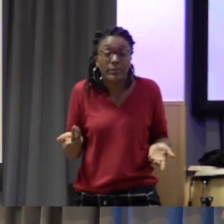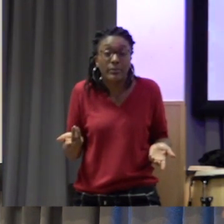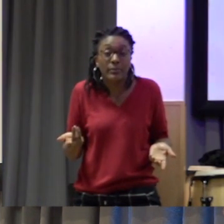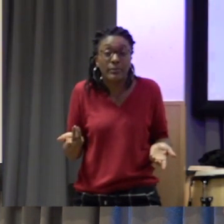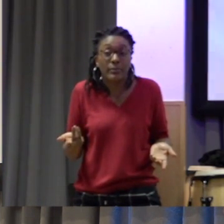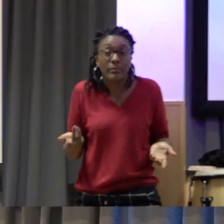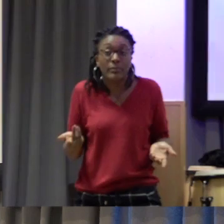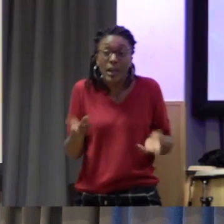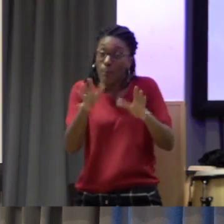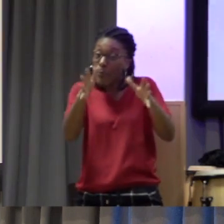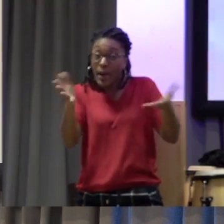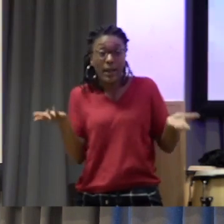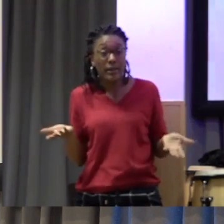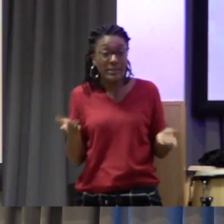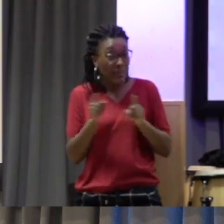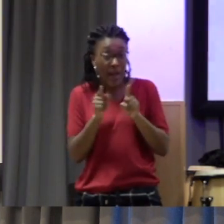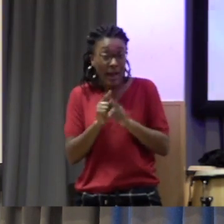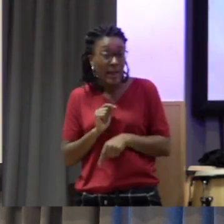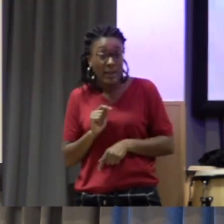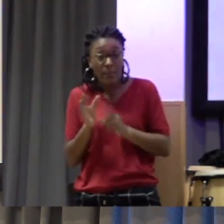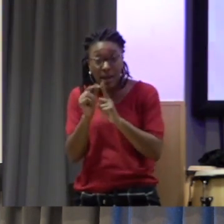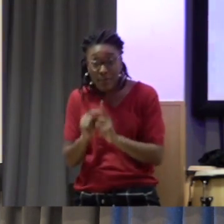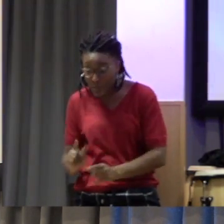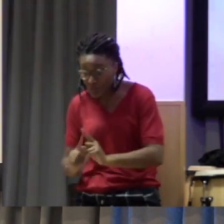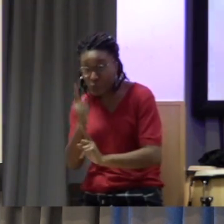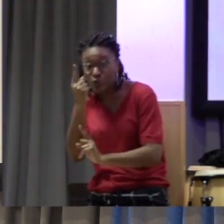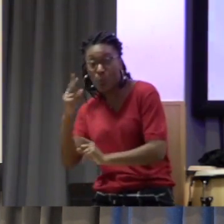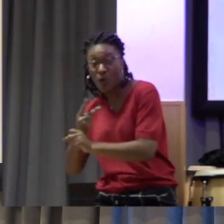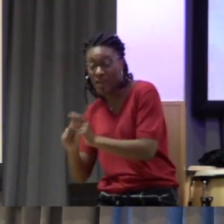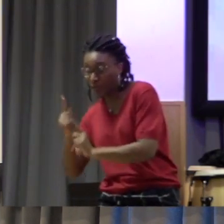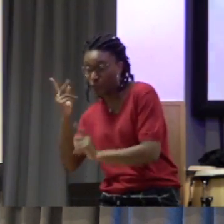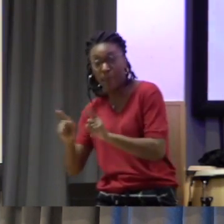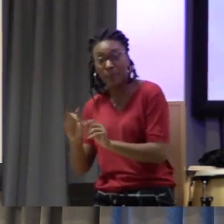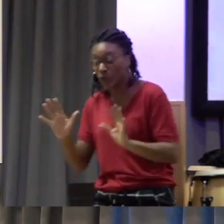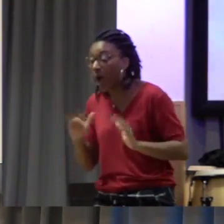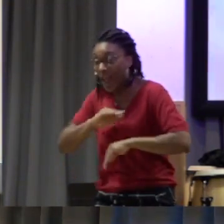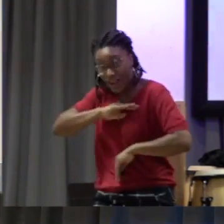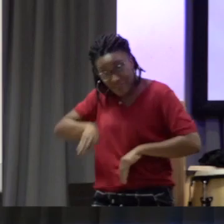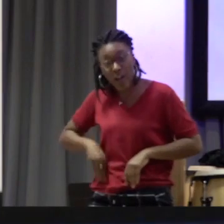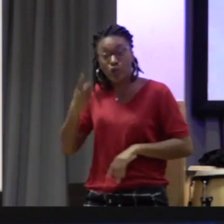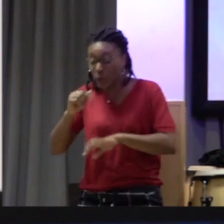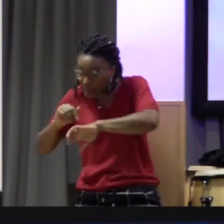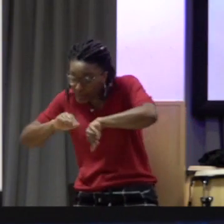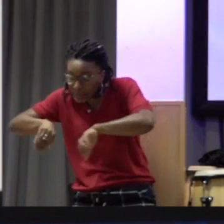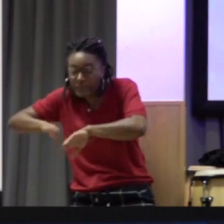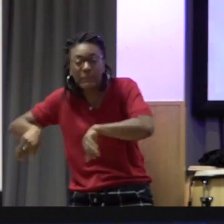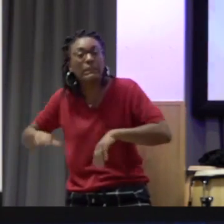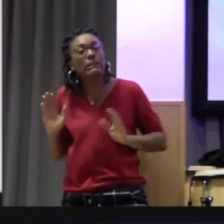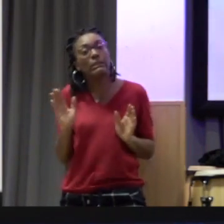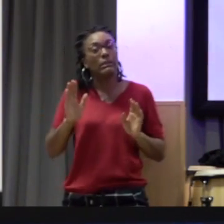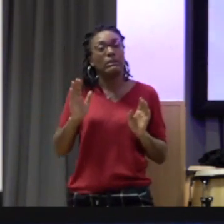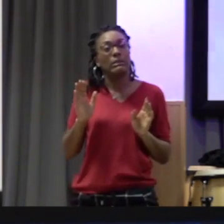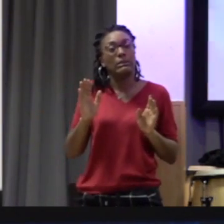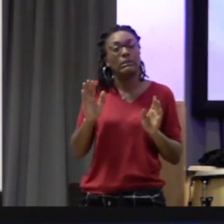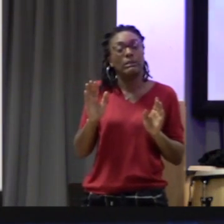J'ai fait une estimation. Et je ne voulais pas, comme le dit l'apôtre, prêcher et